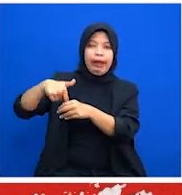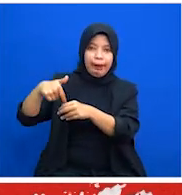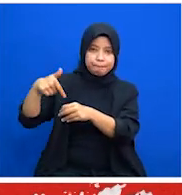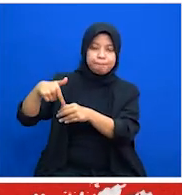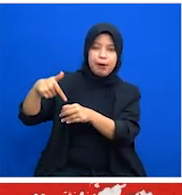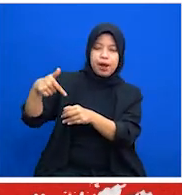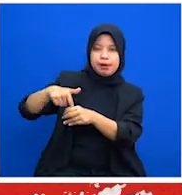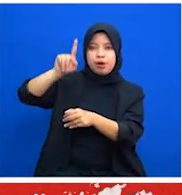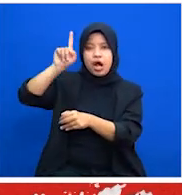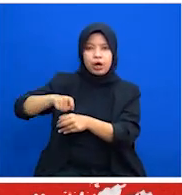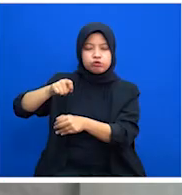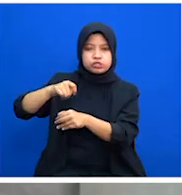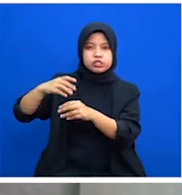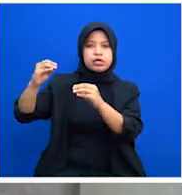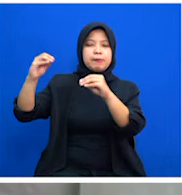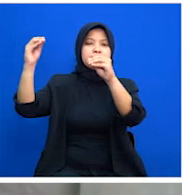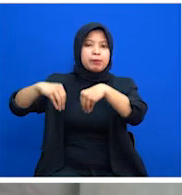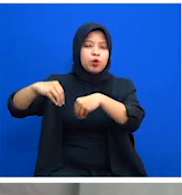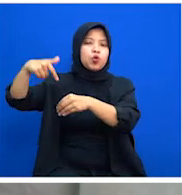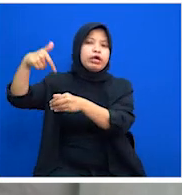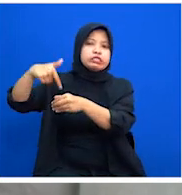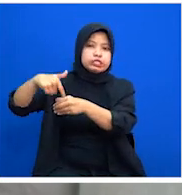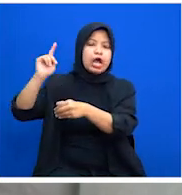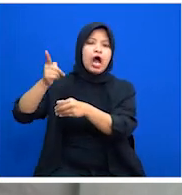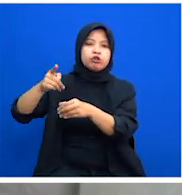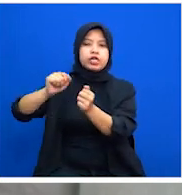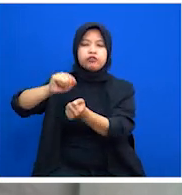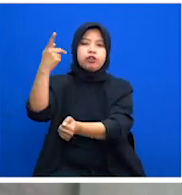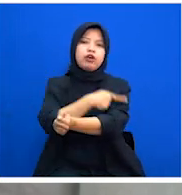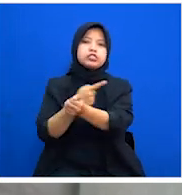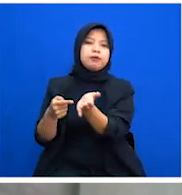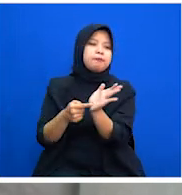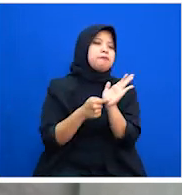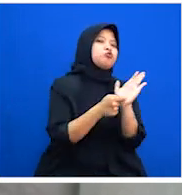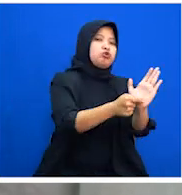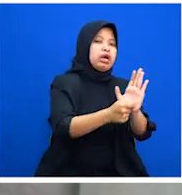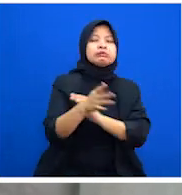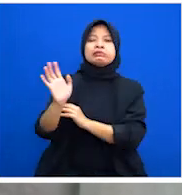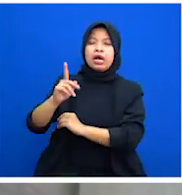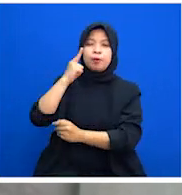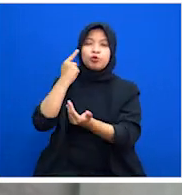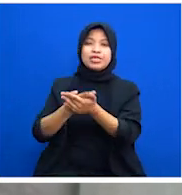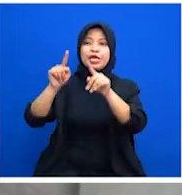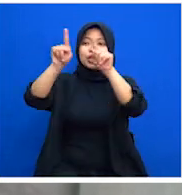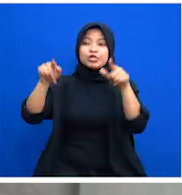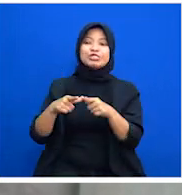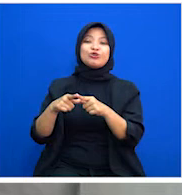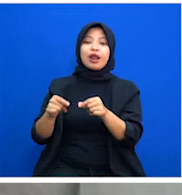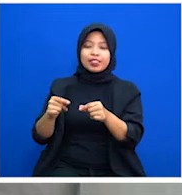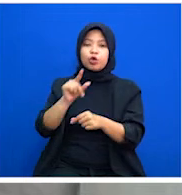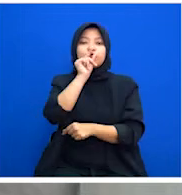itu nanti harus menggunakan syaratnya adalah membawa sertifikat vaksinasi faktanya surat itu barulah